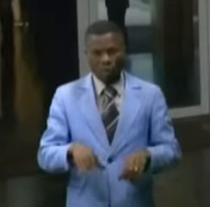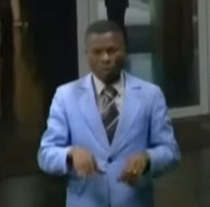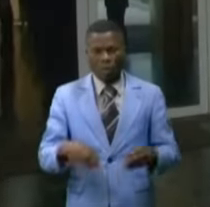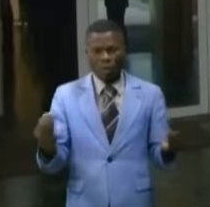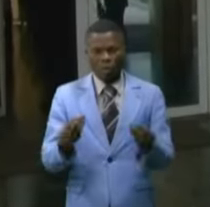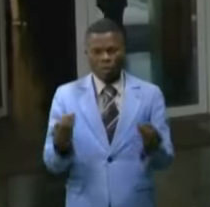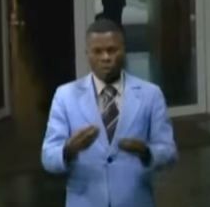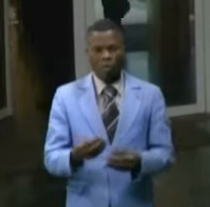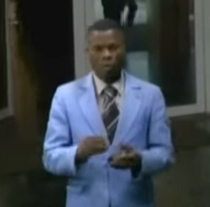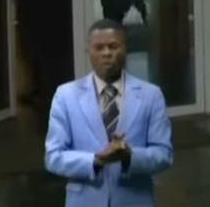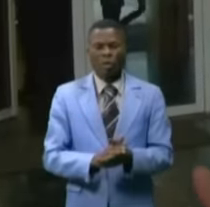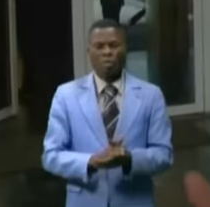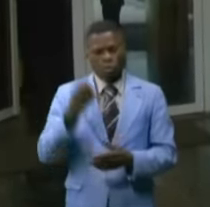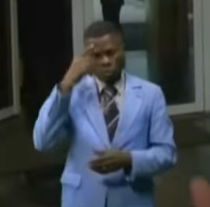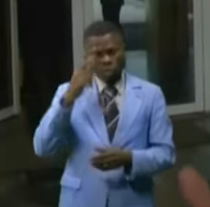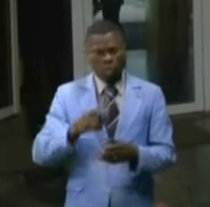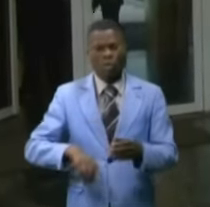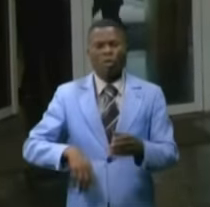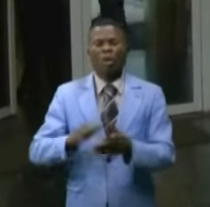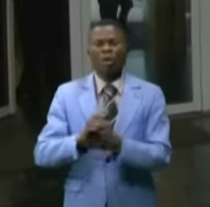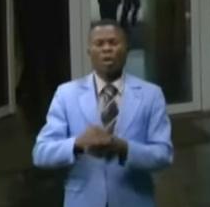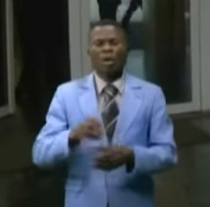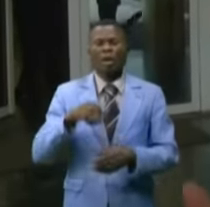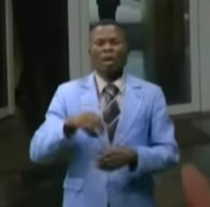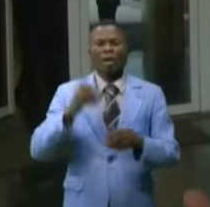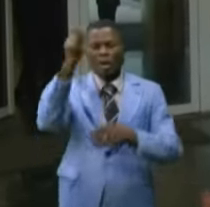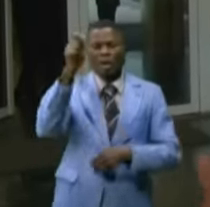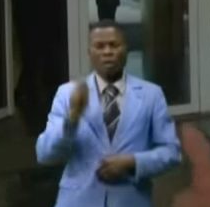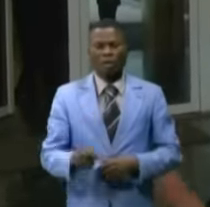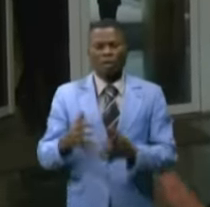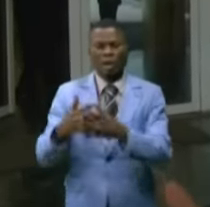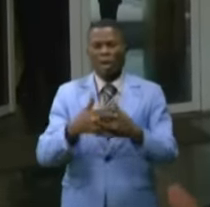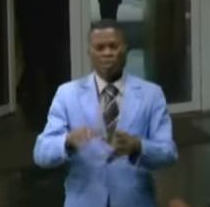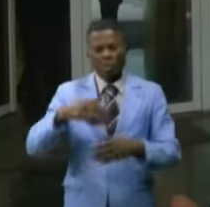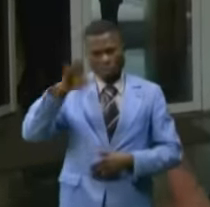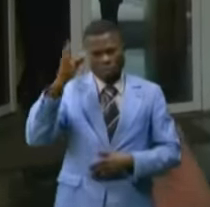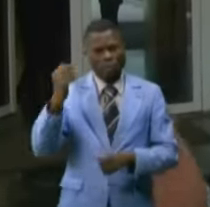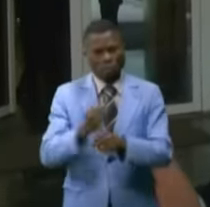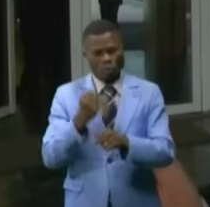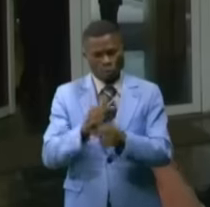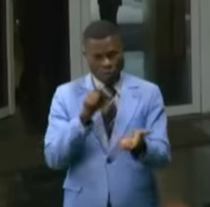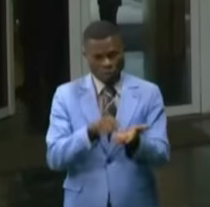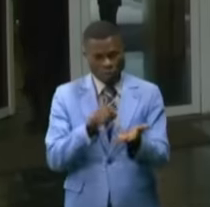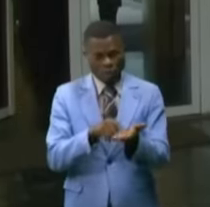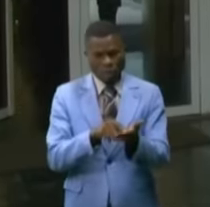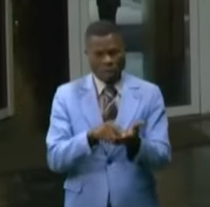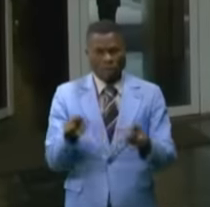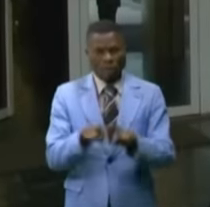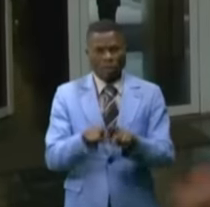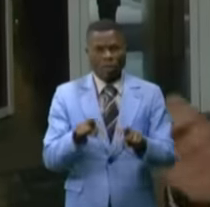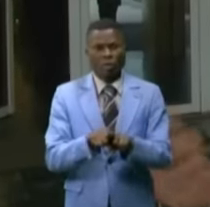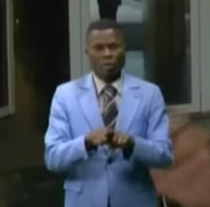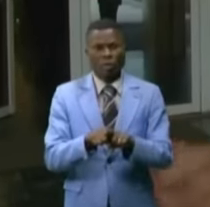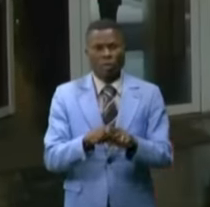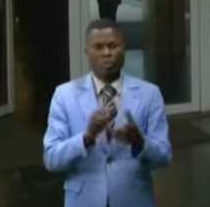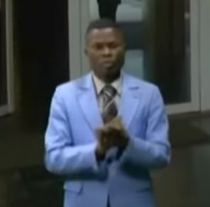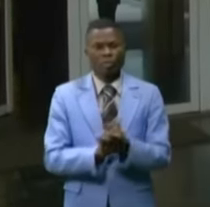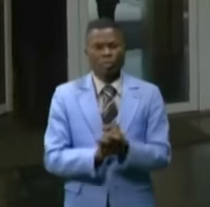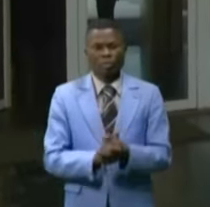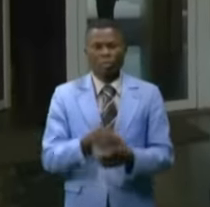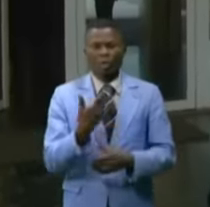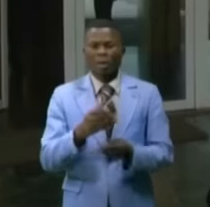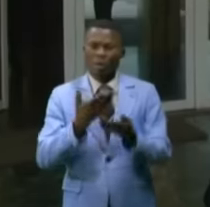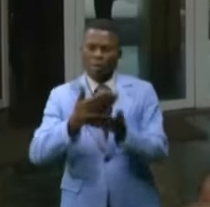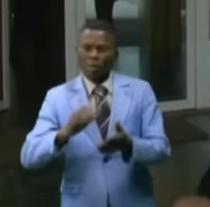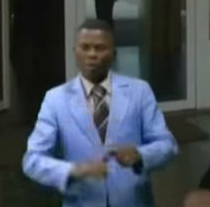d'un désengagement de la MONUSCO. Donc on y travaille en tant que plume, en quelque